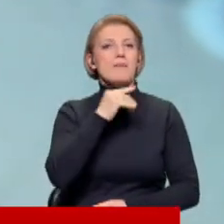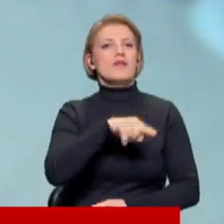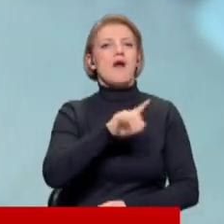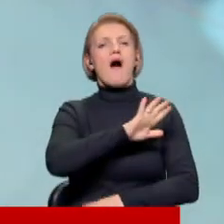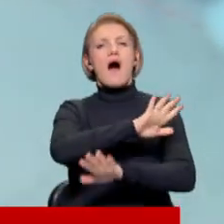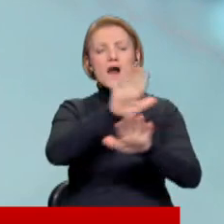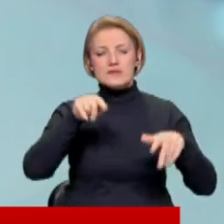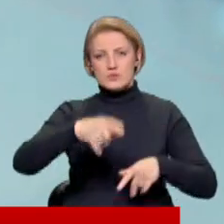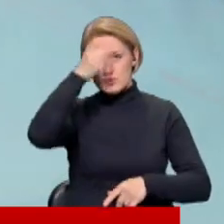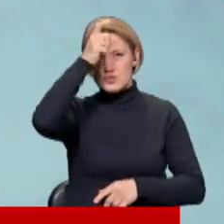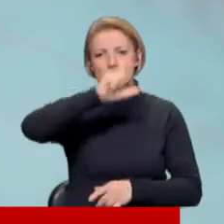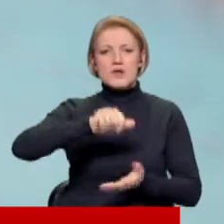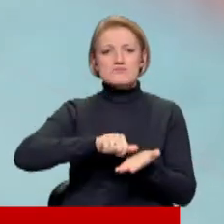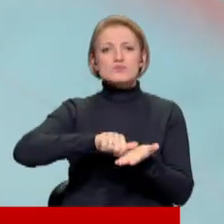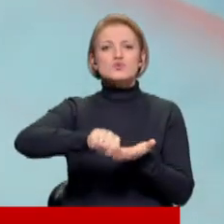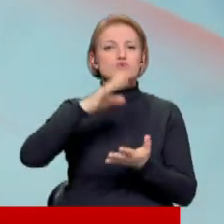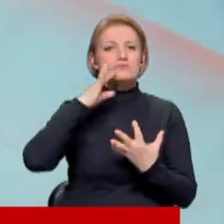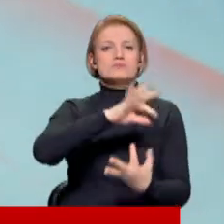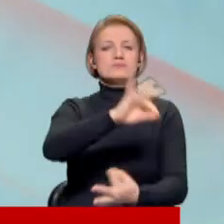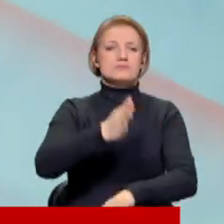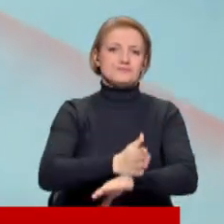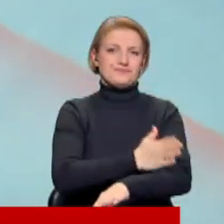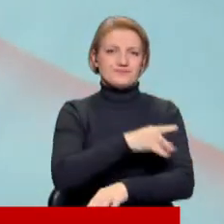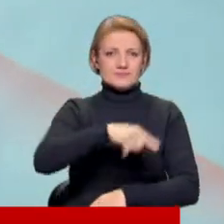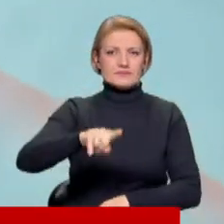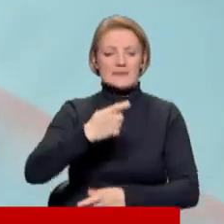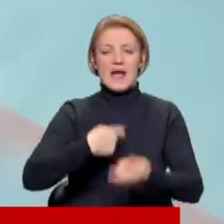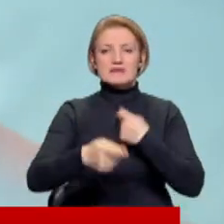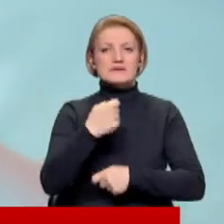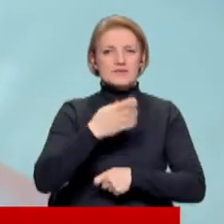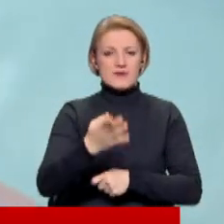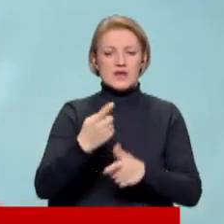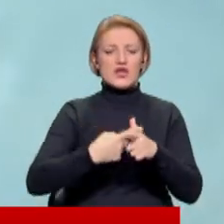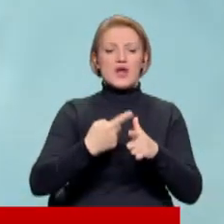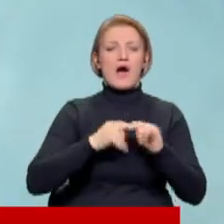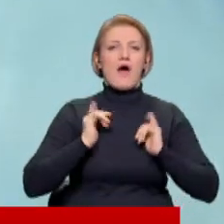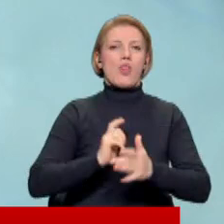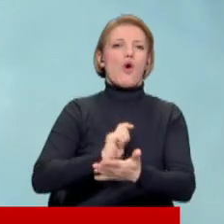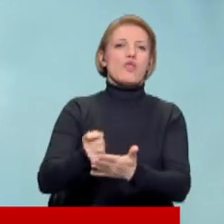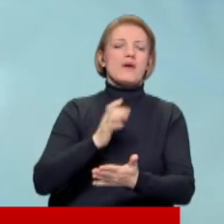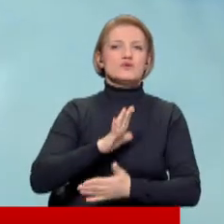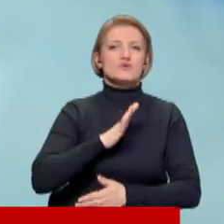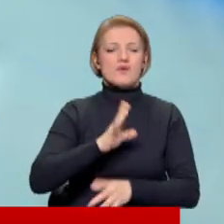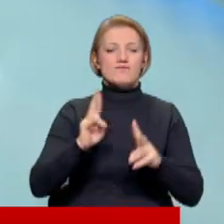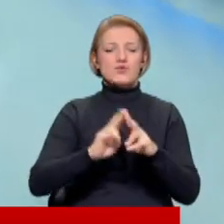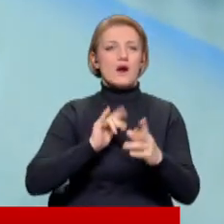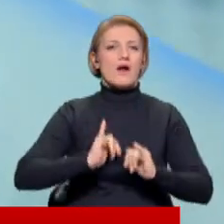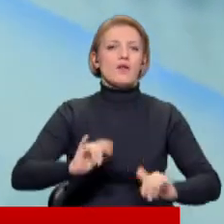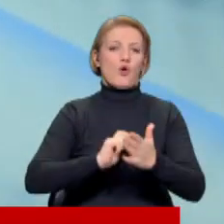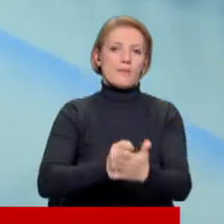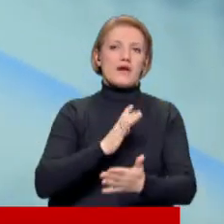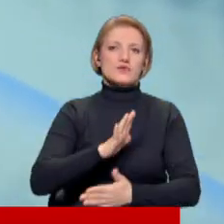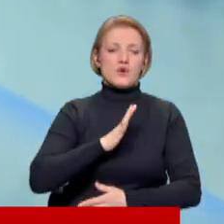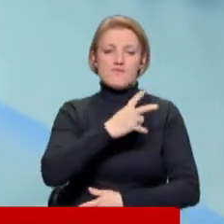Aslında bu ülkenin bütün insanları vatandaşları esnafı kirasını rahatça ödemek istiyor faturasını rahatça ödemek